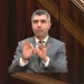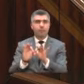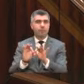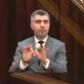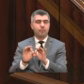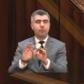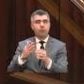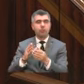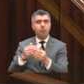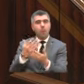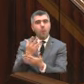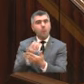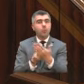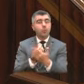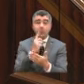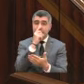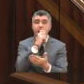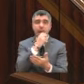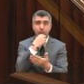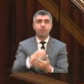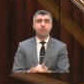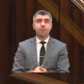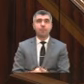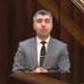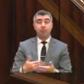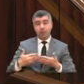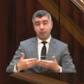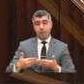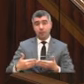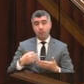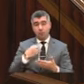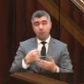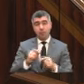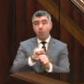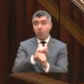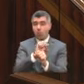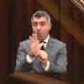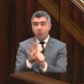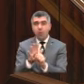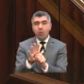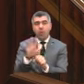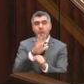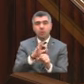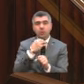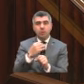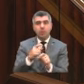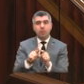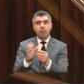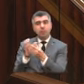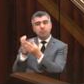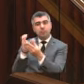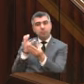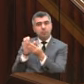وليداتنا وبنياتنا، مما يعرض خاصة في هذا احنا نعيشوا في هذه الظرفية ديال الجائحة، كنلقاو ميليبيس اللي